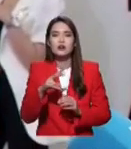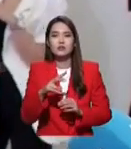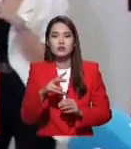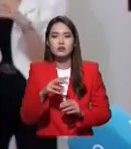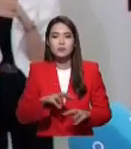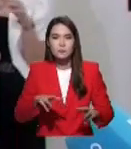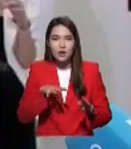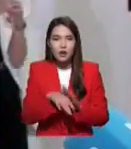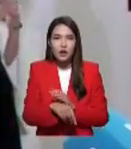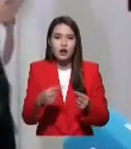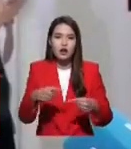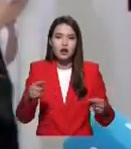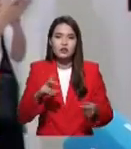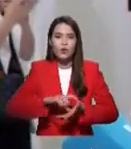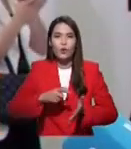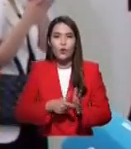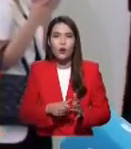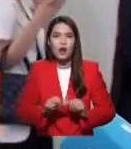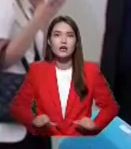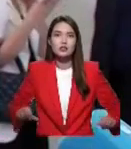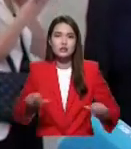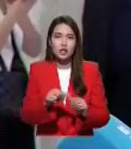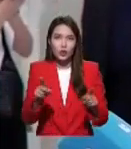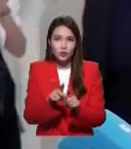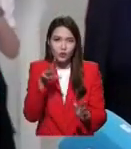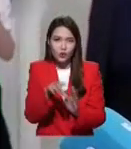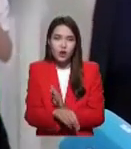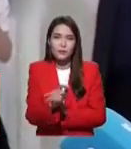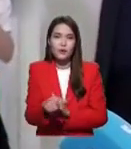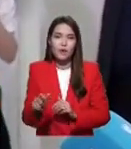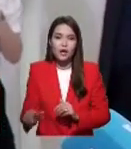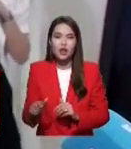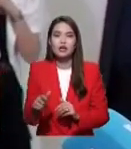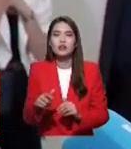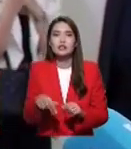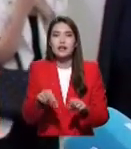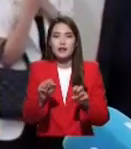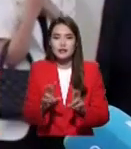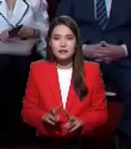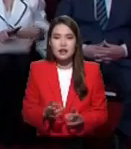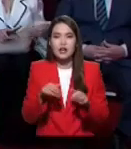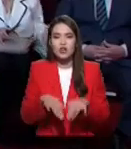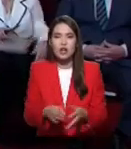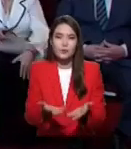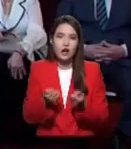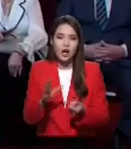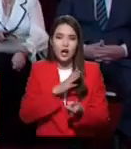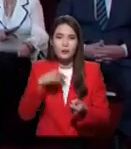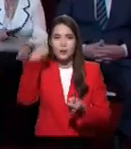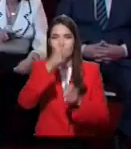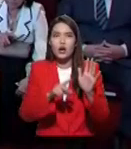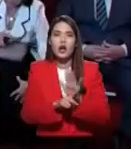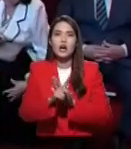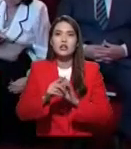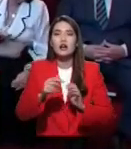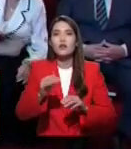Министрліктің жанынан құрылған комиссия мүшелері оны жәнегі ашық дауыс беру арқылы шешім қабылдады. Қызылордалық волонтерлер бұған